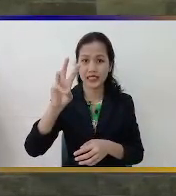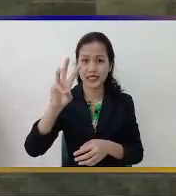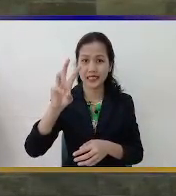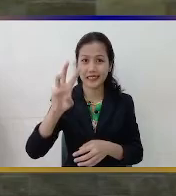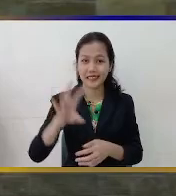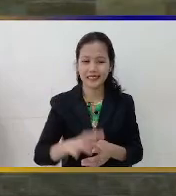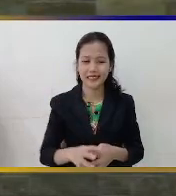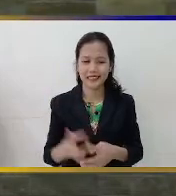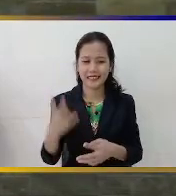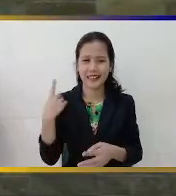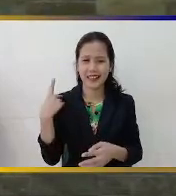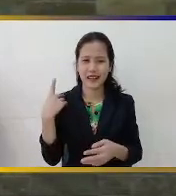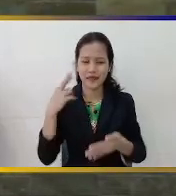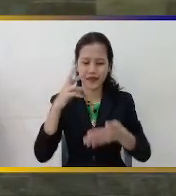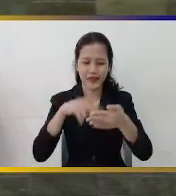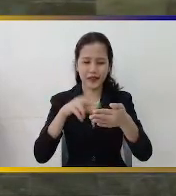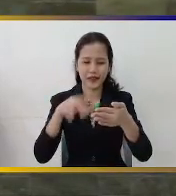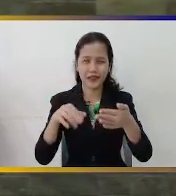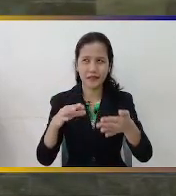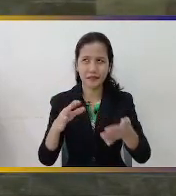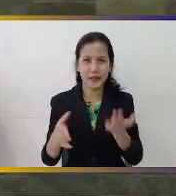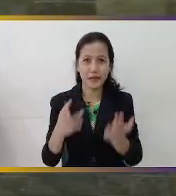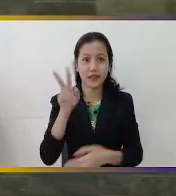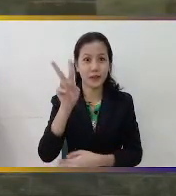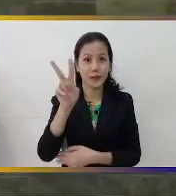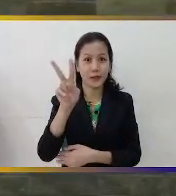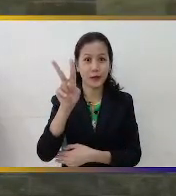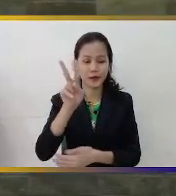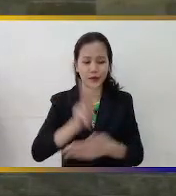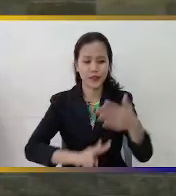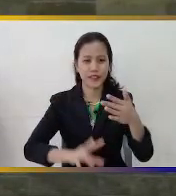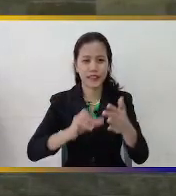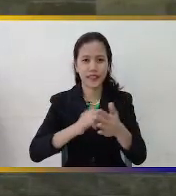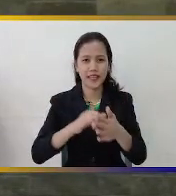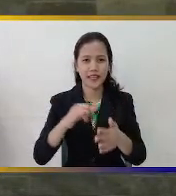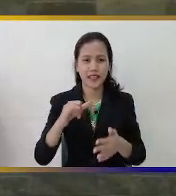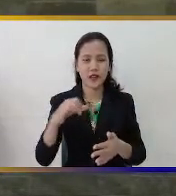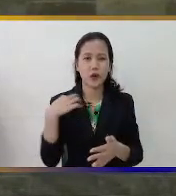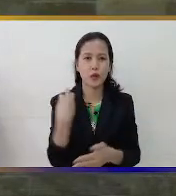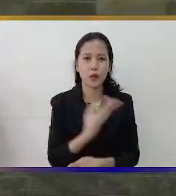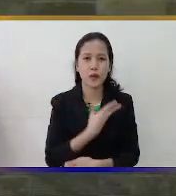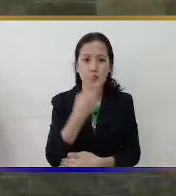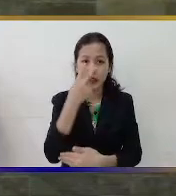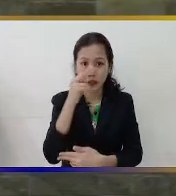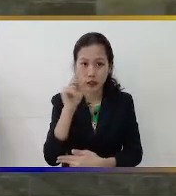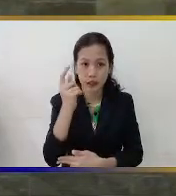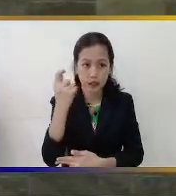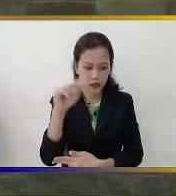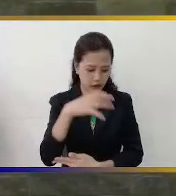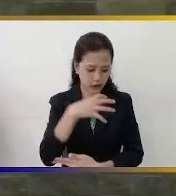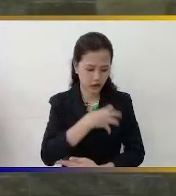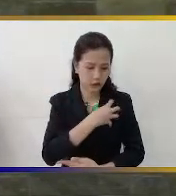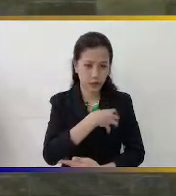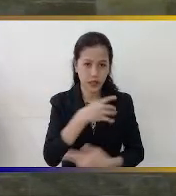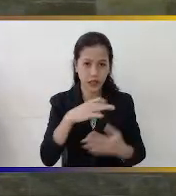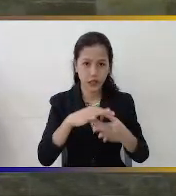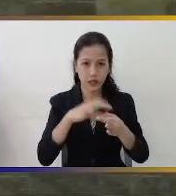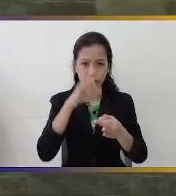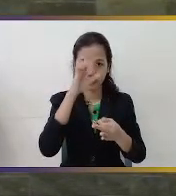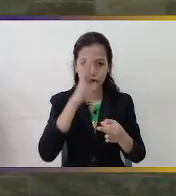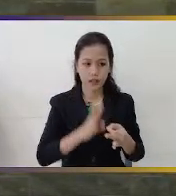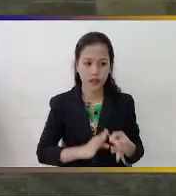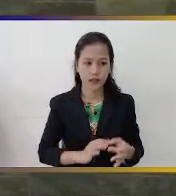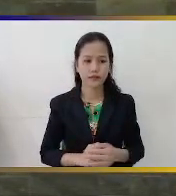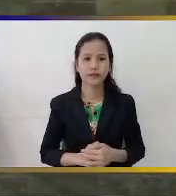akong isang dalawang verse po dito na makikita po natin. Ito po yung complaint ng Diyos sa mga tao po niya. Okay, and sabi po